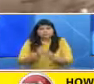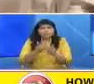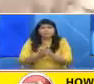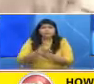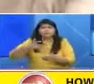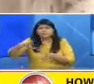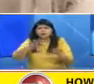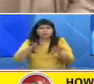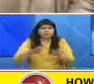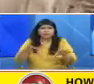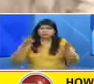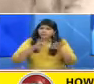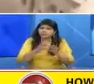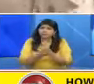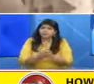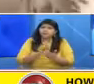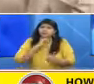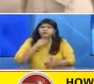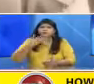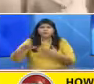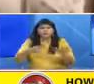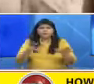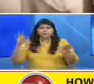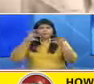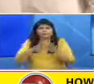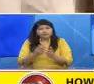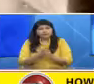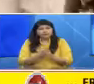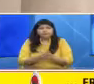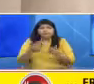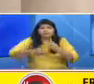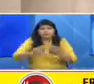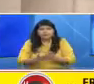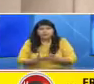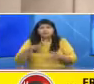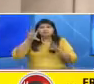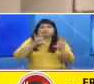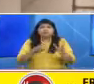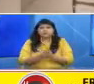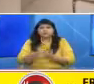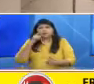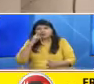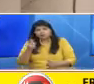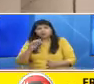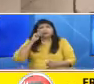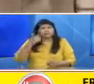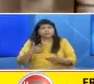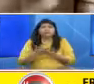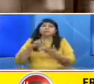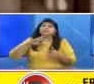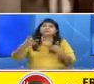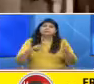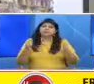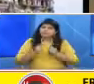के साथ मिल करके, सभी आयु के लोगों के साथ मिल करके, गांव हो, शहर हो, पुरुष हो, स्त्री हो, सबके साथ